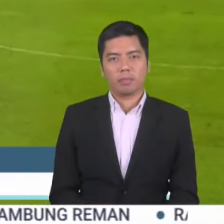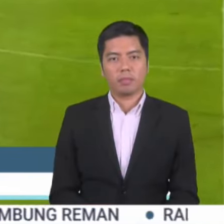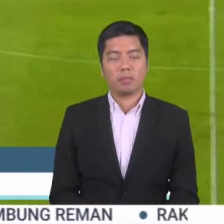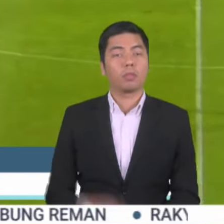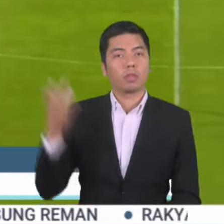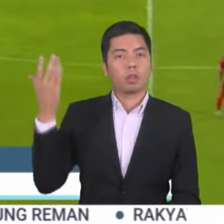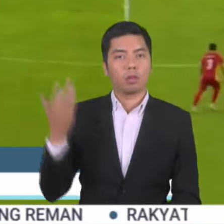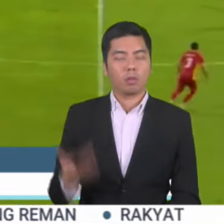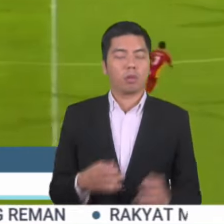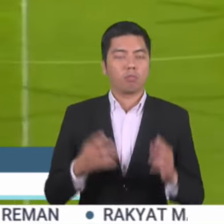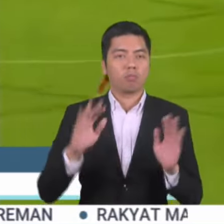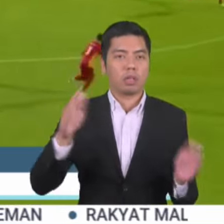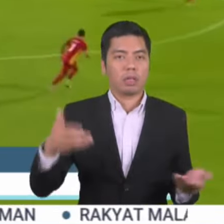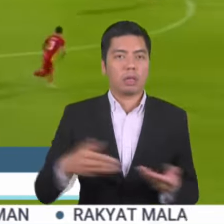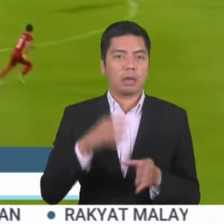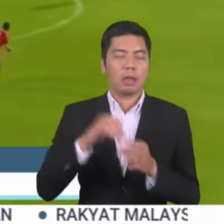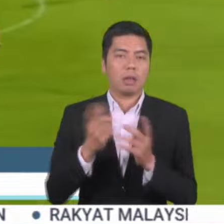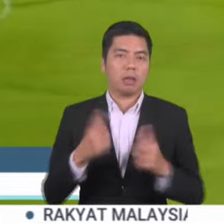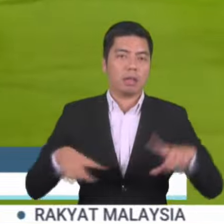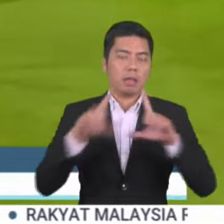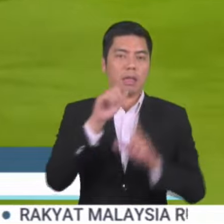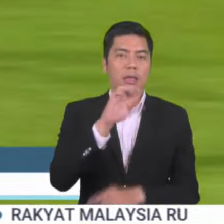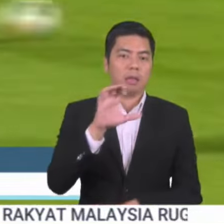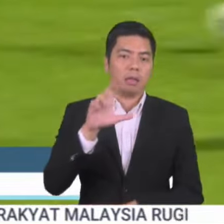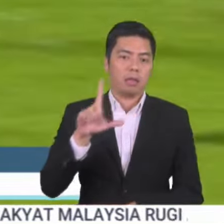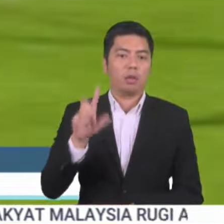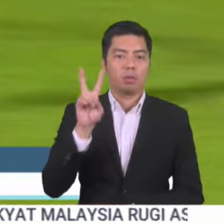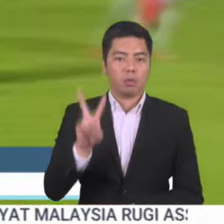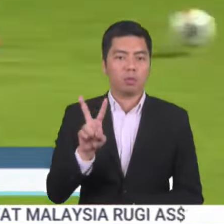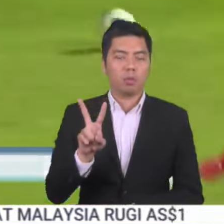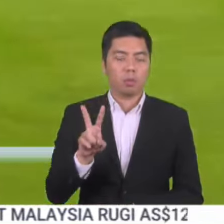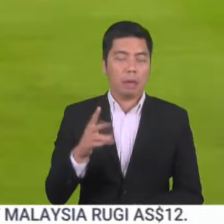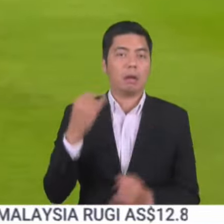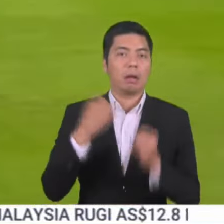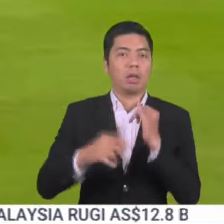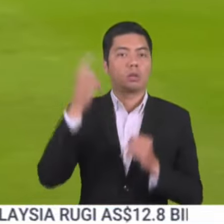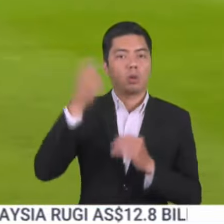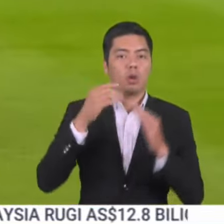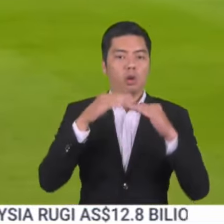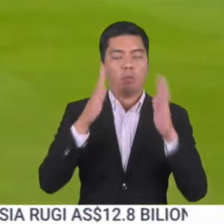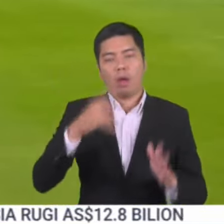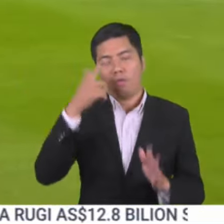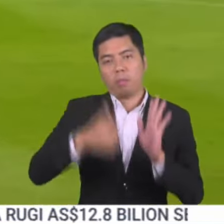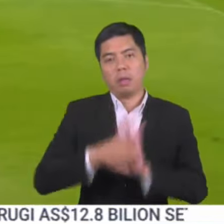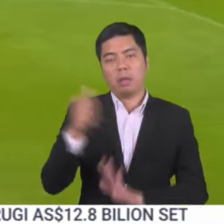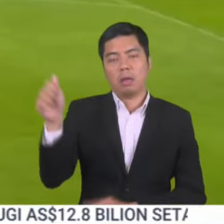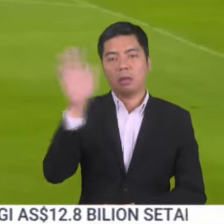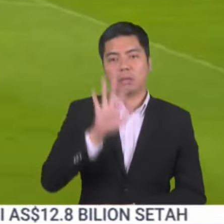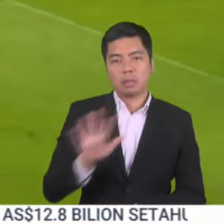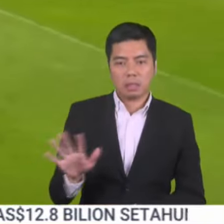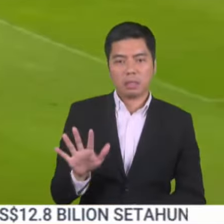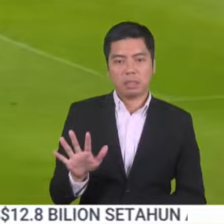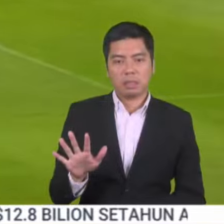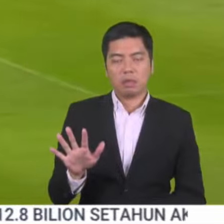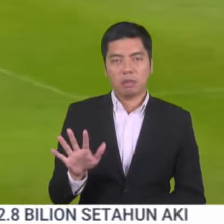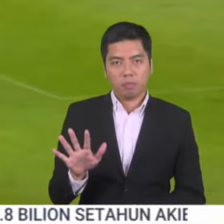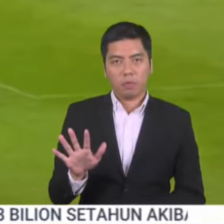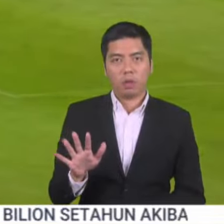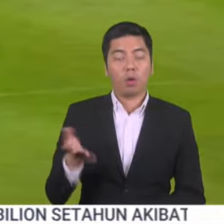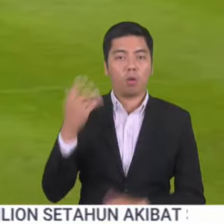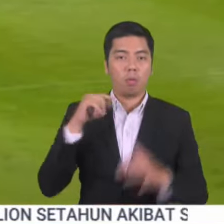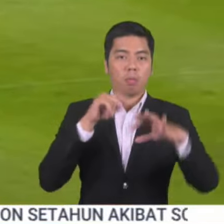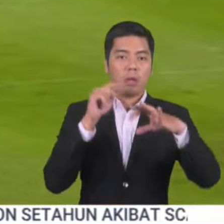Beliau ditemui selepas aksi pertama Liga ACL 2. Kali terakhir, Selangor menjadi tuan rumah bagi perlawanan Kejohanan Asia ketika seri tanpa